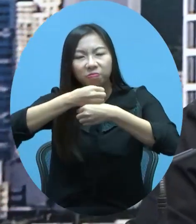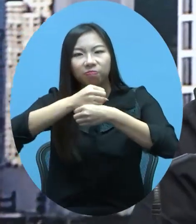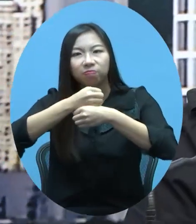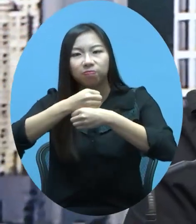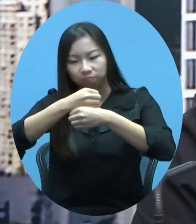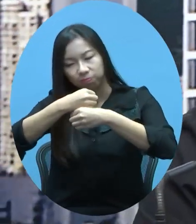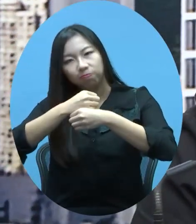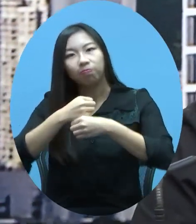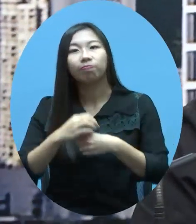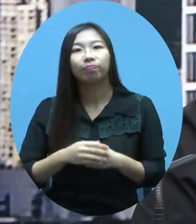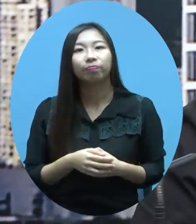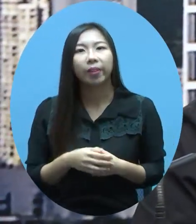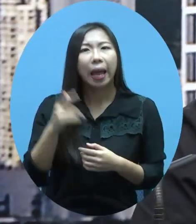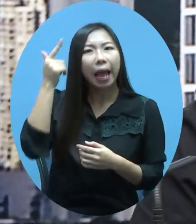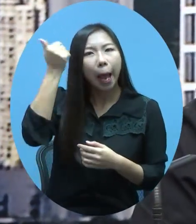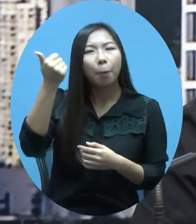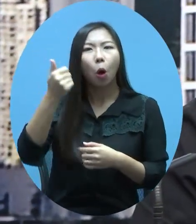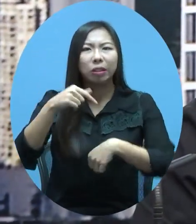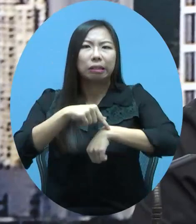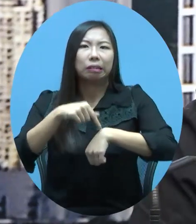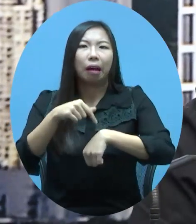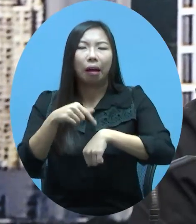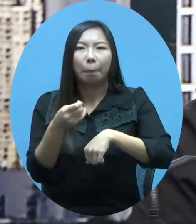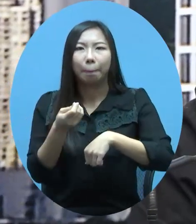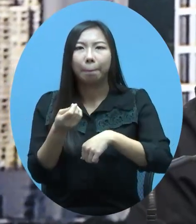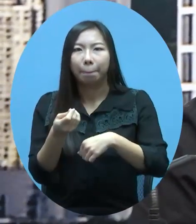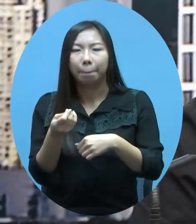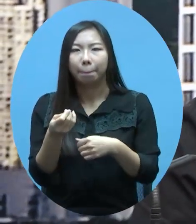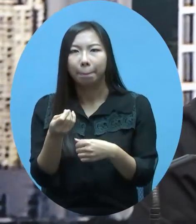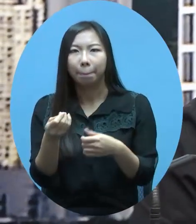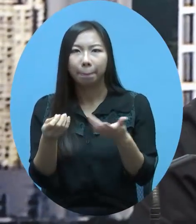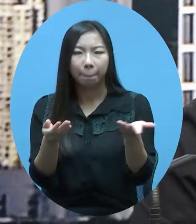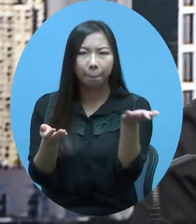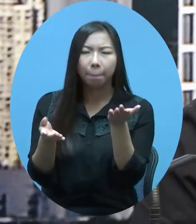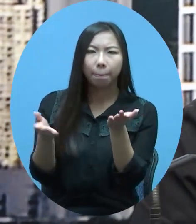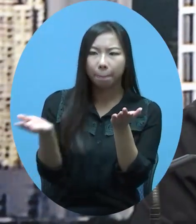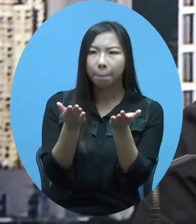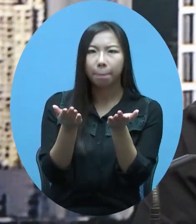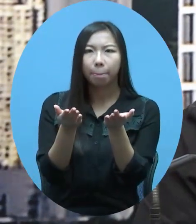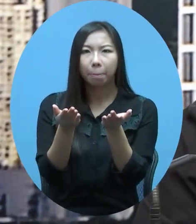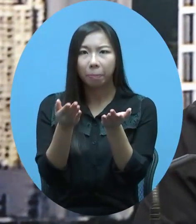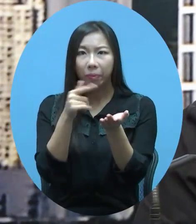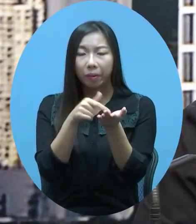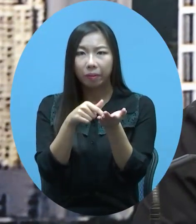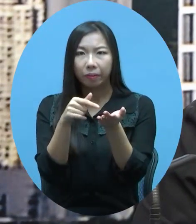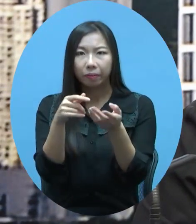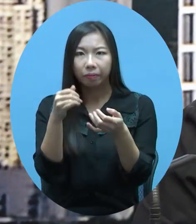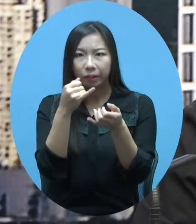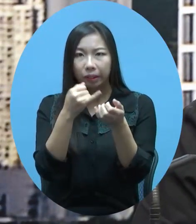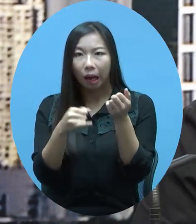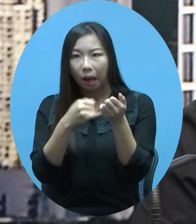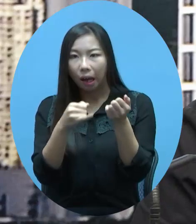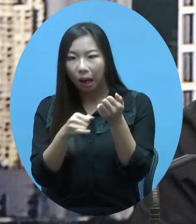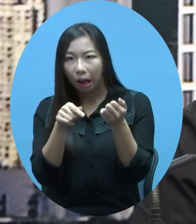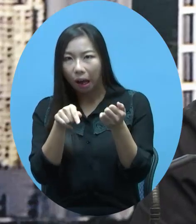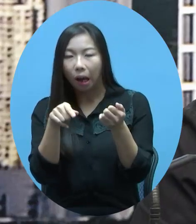咁都係希望有啲時間咧，就俾上次嗰樣本咧，睇下佢可唔可以生長到，等我哋知道究竟嗰個